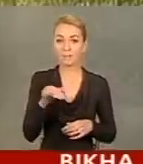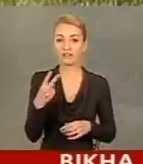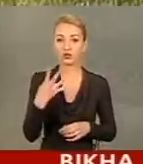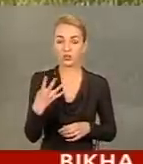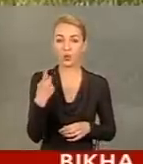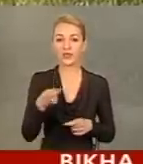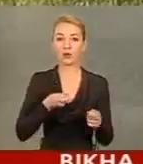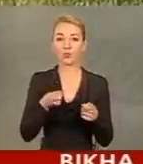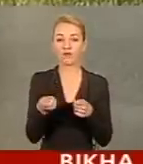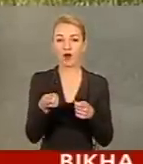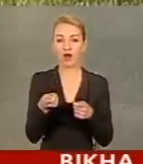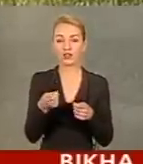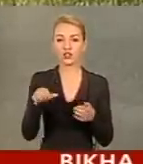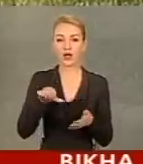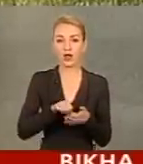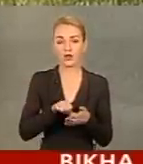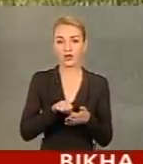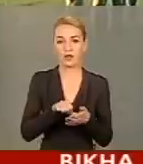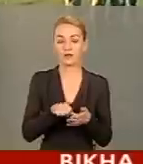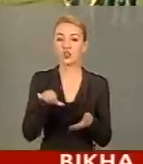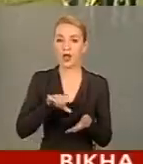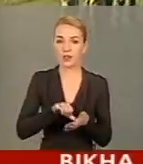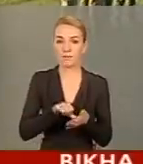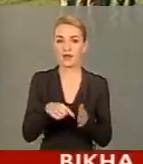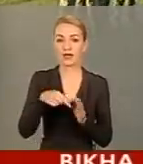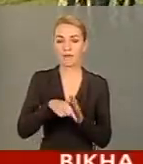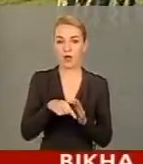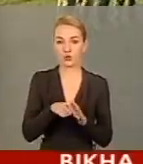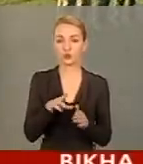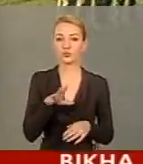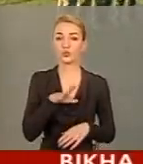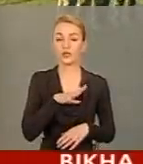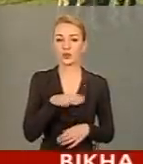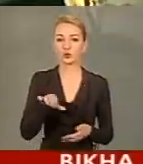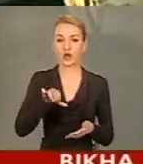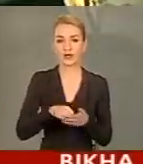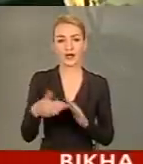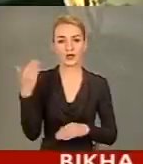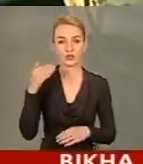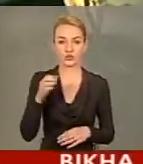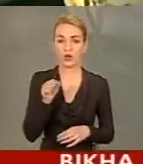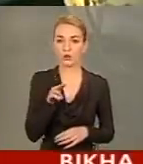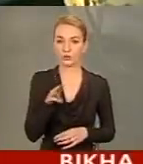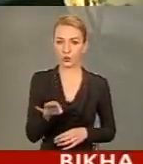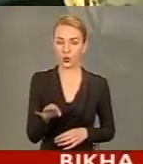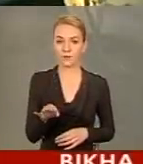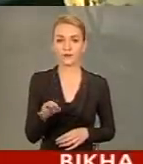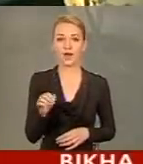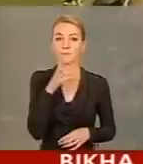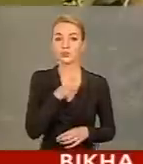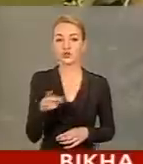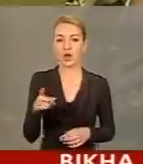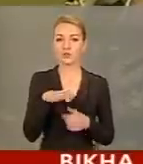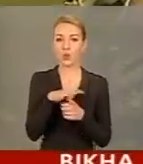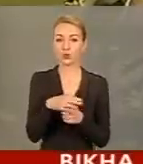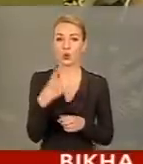Один кермувала членами екіпажу. Членами екіпажу цих гвинтокрилів були учасники раніше антитерористичної операції. Під час